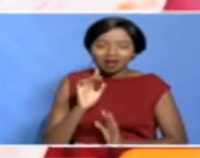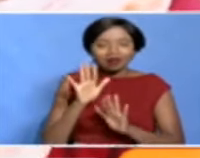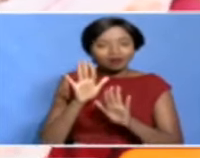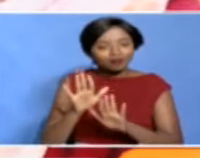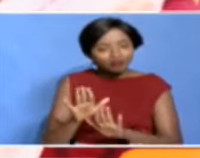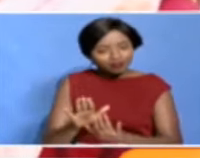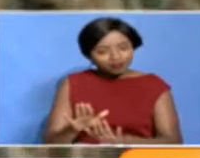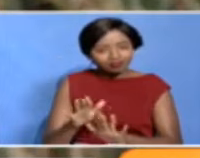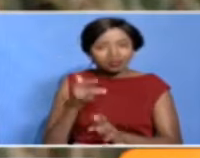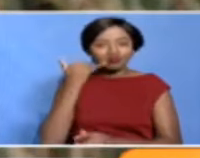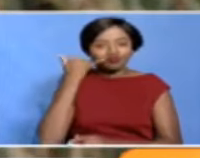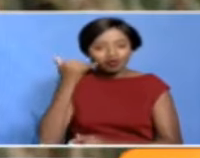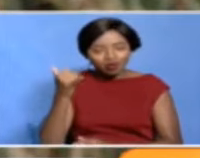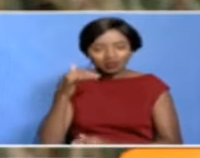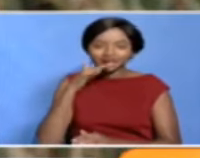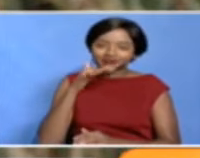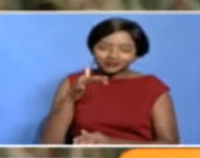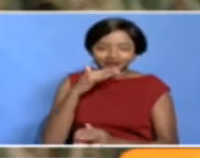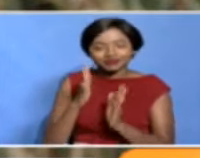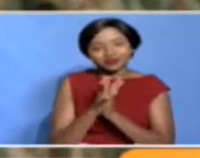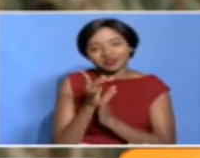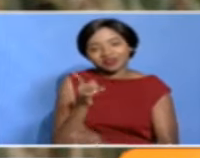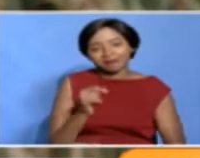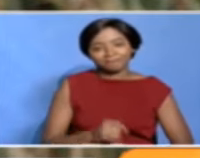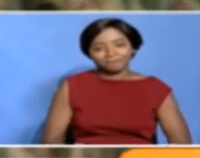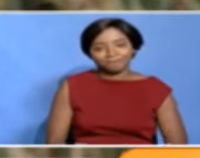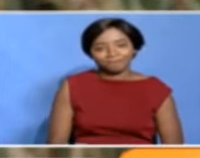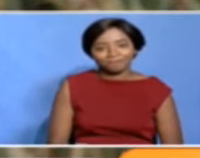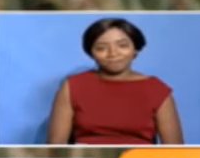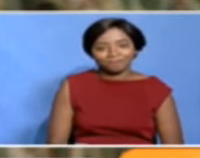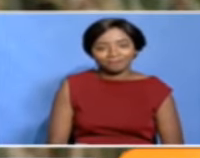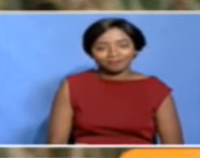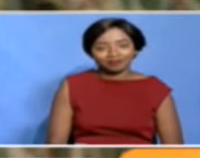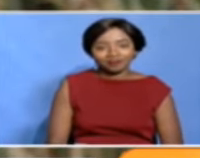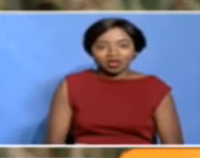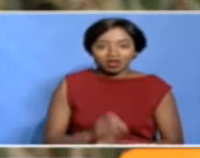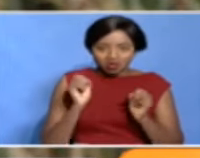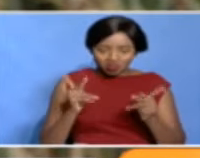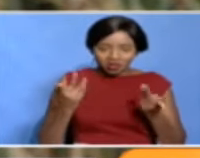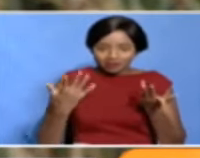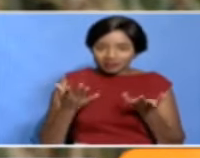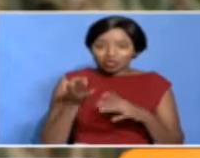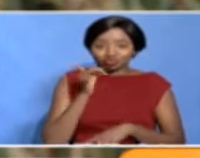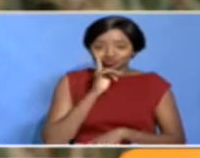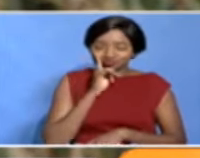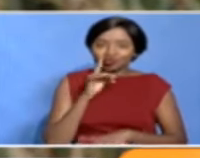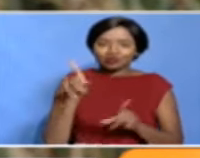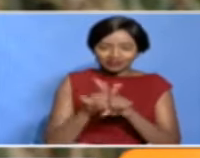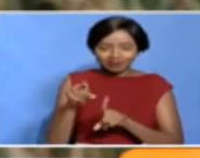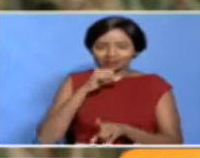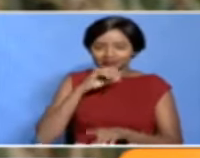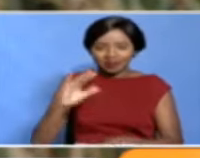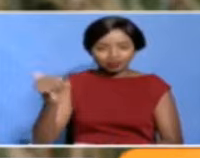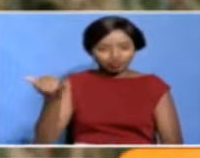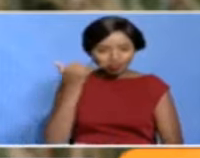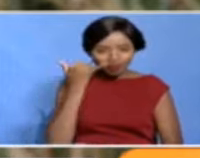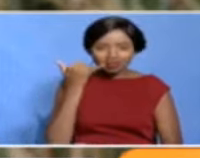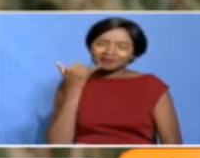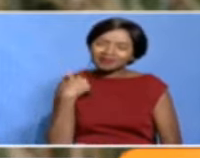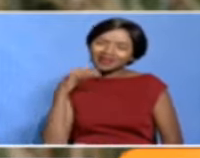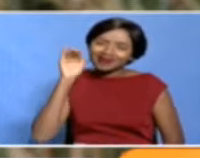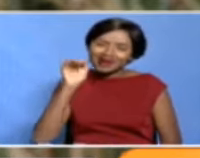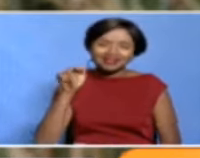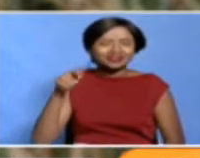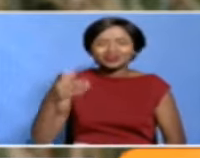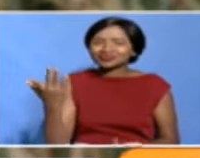namna atarudi. Basi mimi ni kesho yake akapiga simu tena, nikamuuliza kwa nini ametoka, kitu